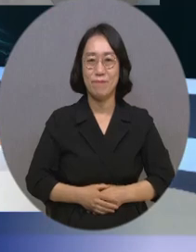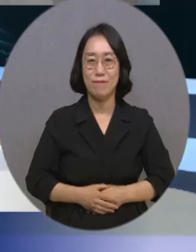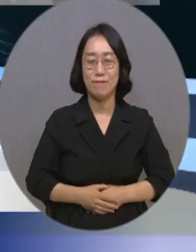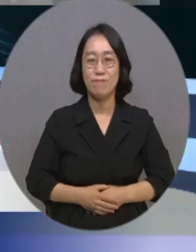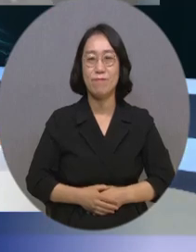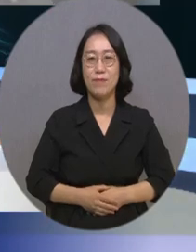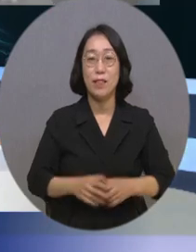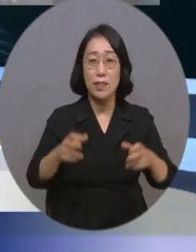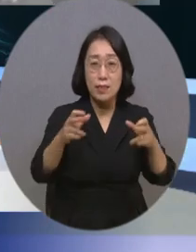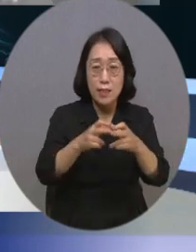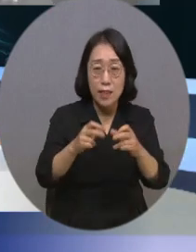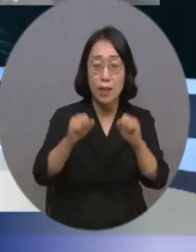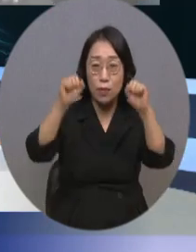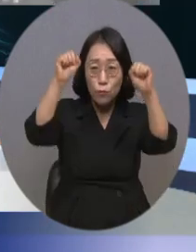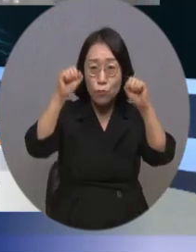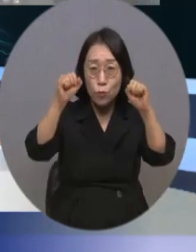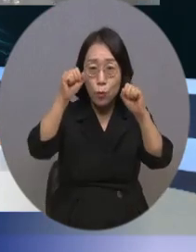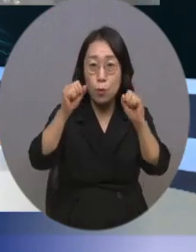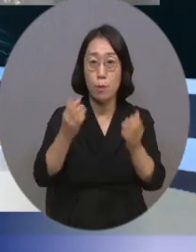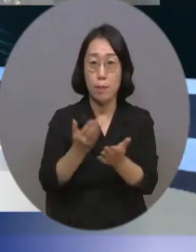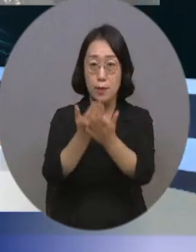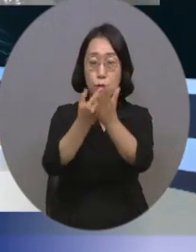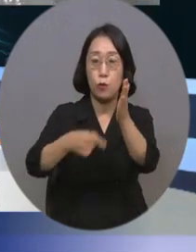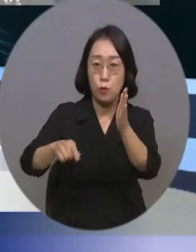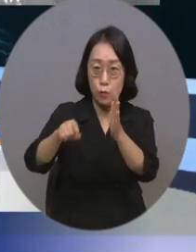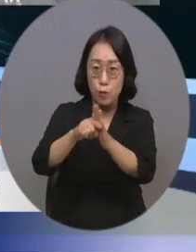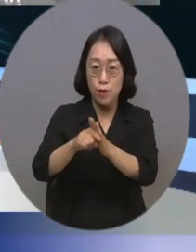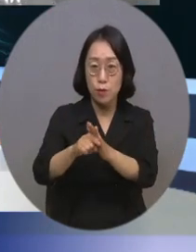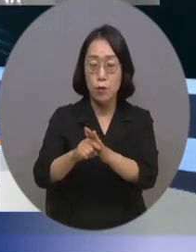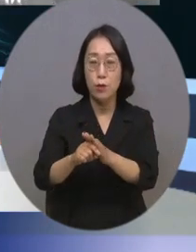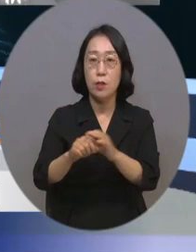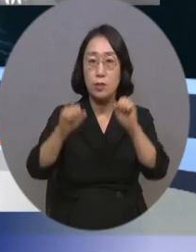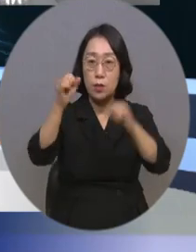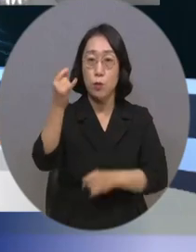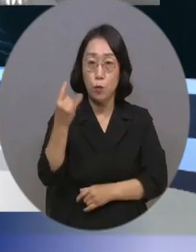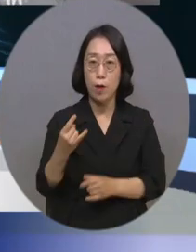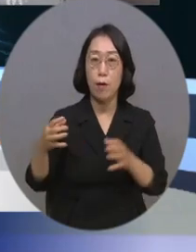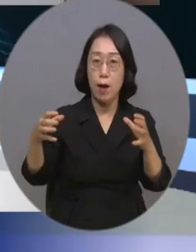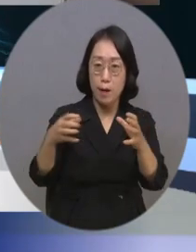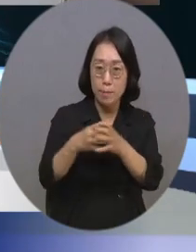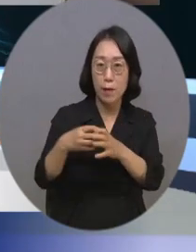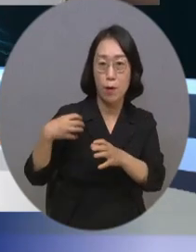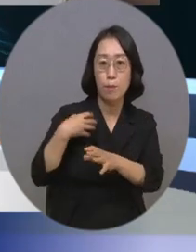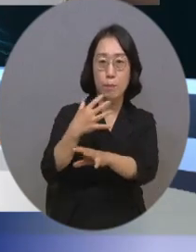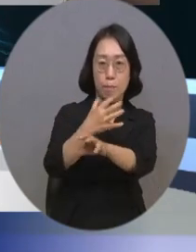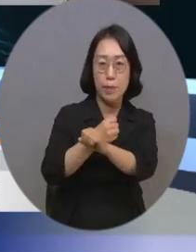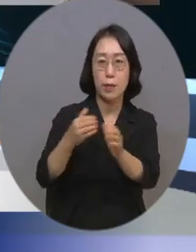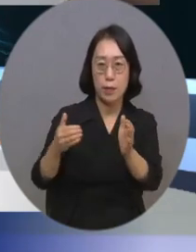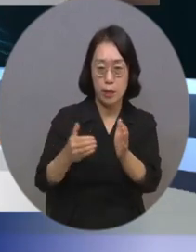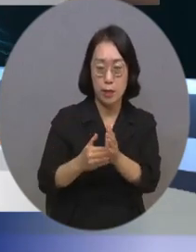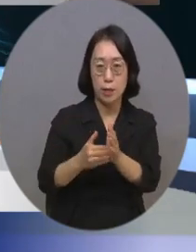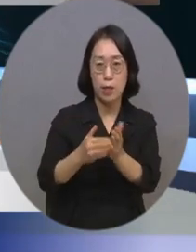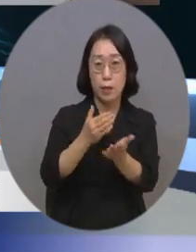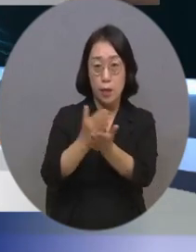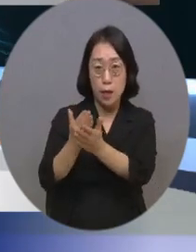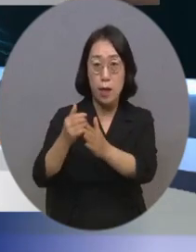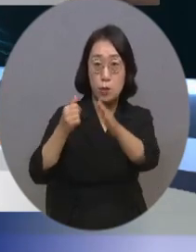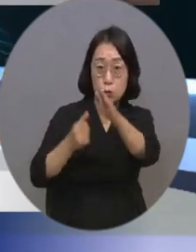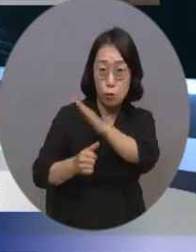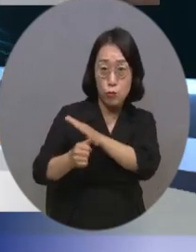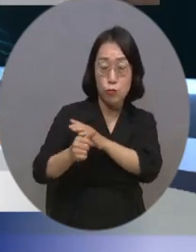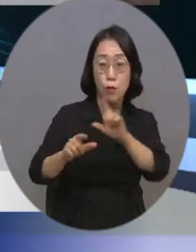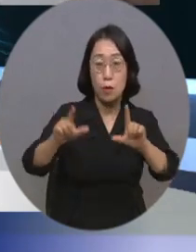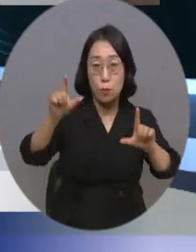복지TV가 장애인 스포츠 발전을 위해 대한장애인체육회와 업무 협약을 체결했습니다. 다양한 장애인 선수들의